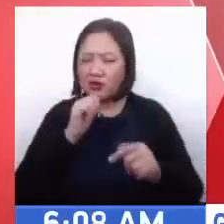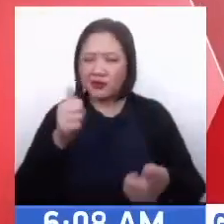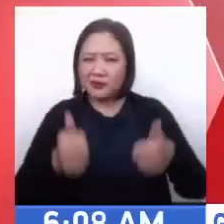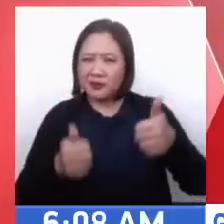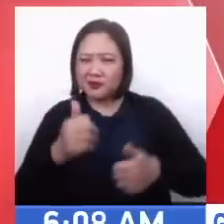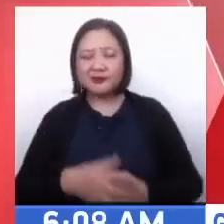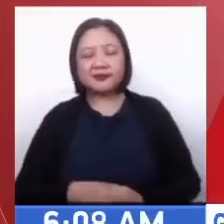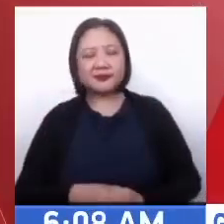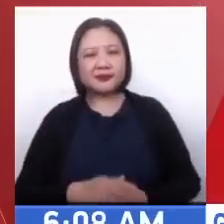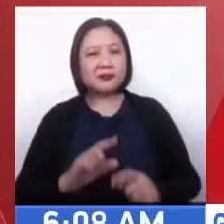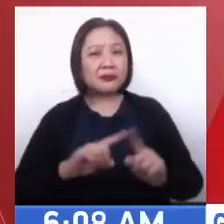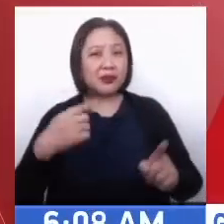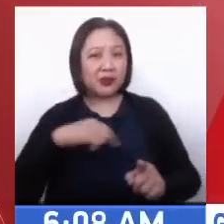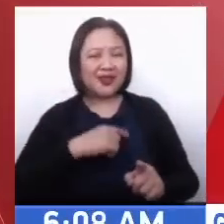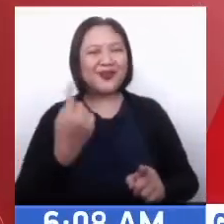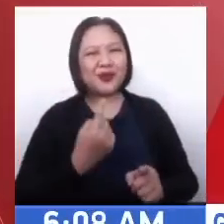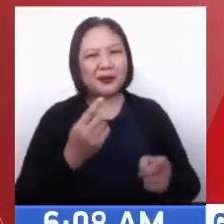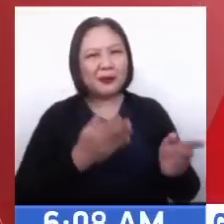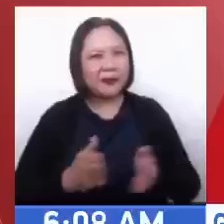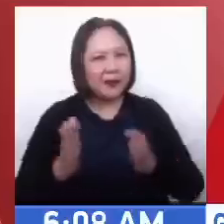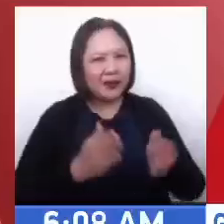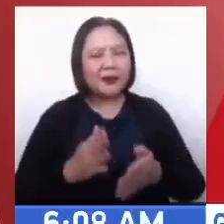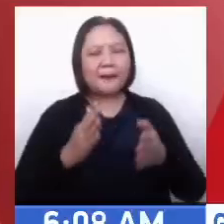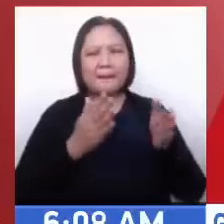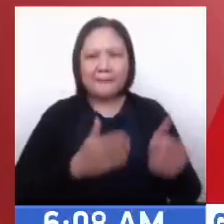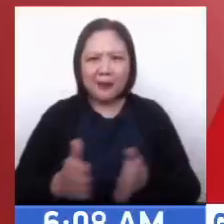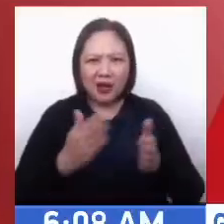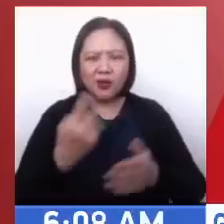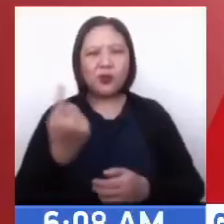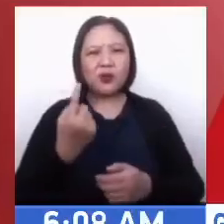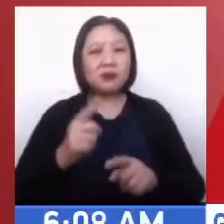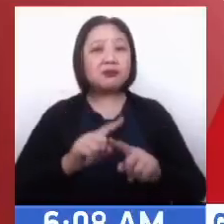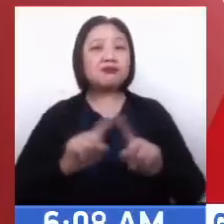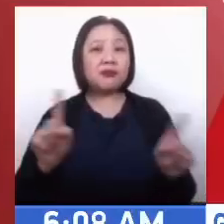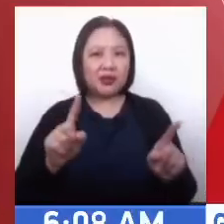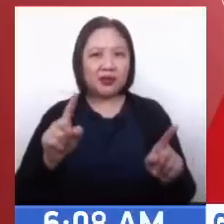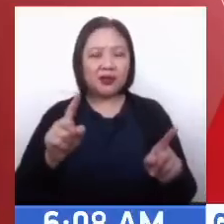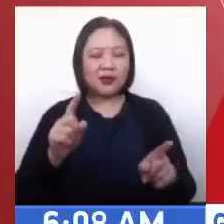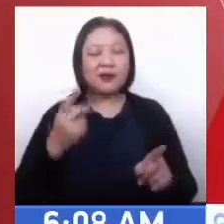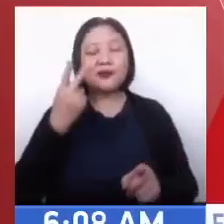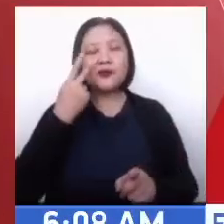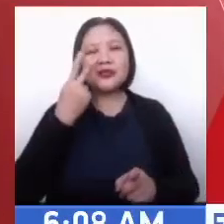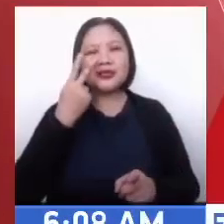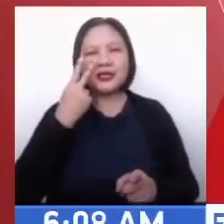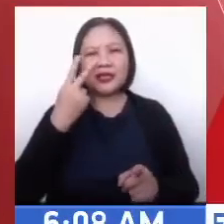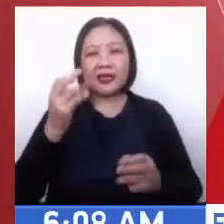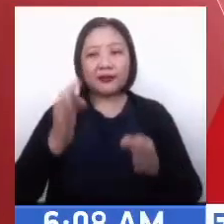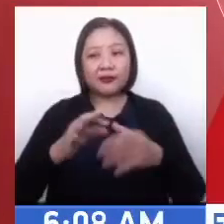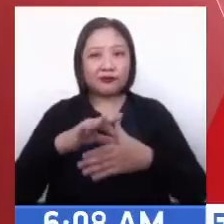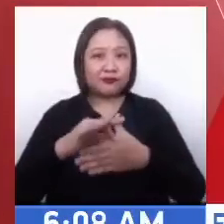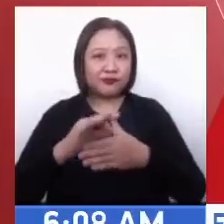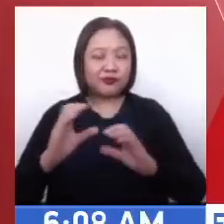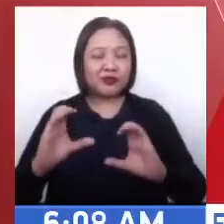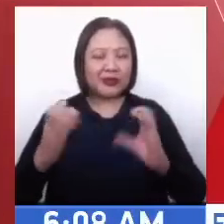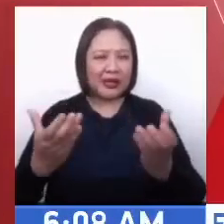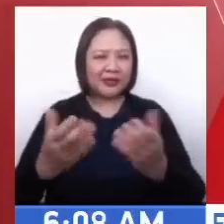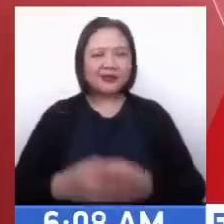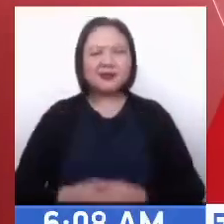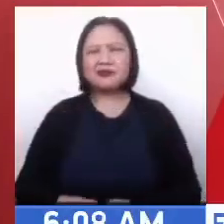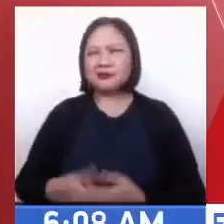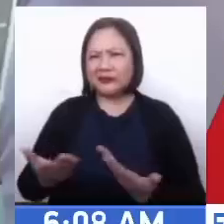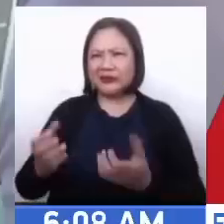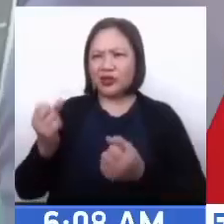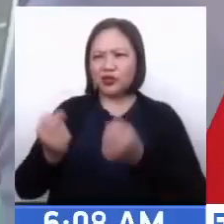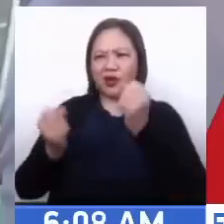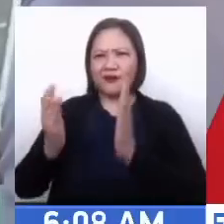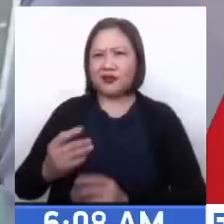prepare only, we can plan so much, but we will see come face to face. Paano ho ba? Ang tanong siyempre ng mga motorista, sa Lunes ho ba,